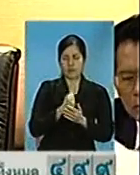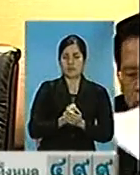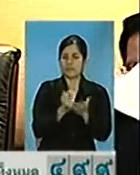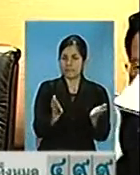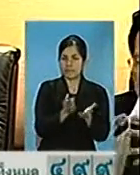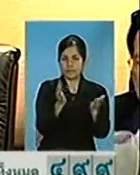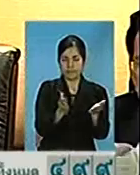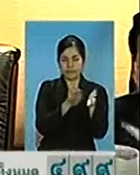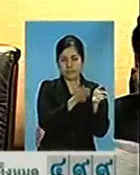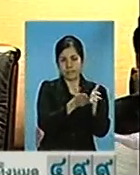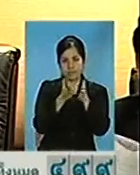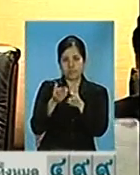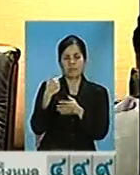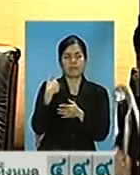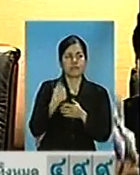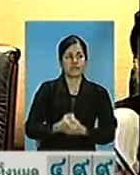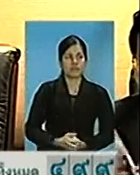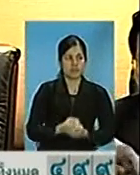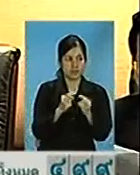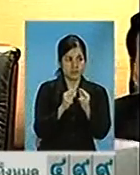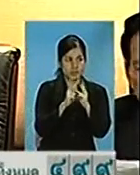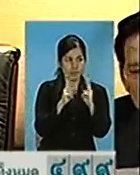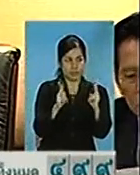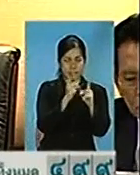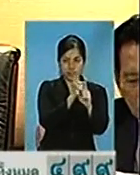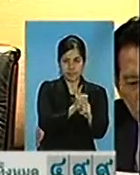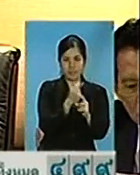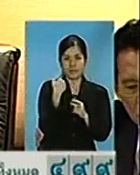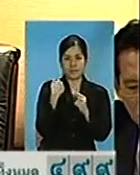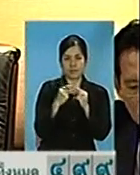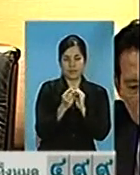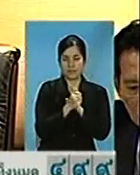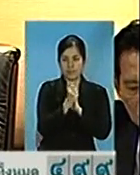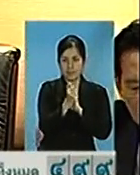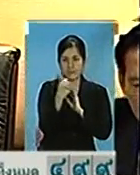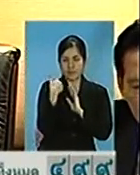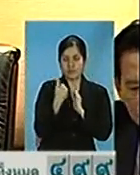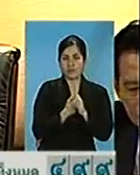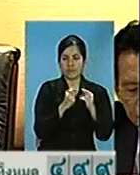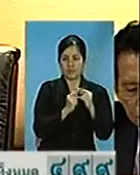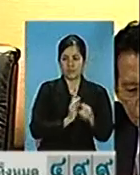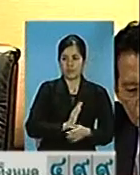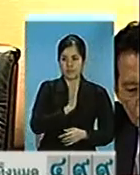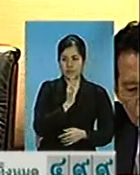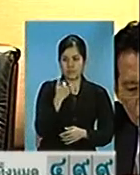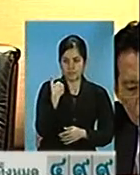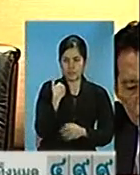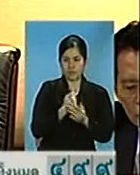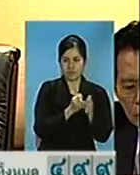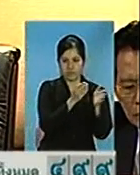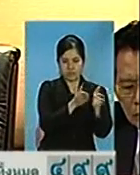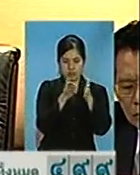แต่กรรมการกรรมการก็มีผู้ทรงคุณวุฒิหลายฝ่ายนะครับท่านไม่ต้องห่วงครับ